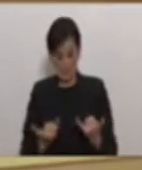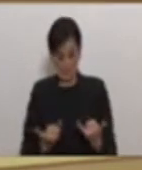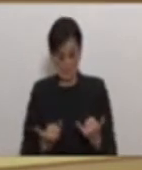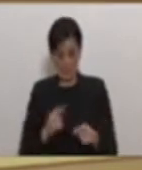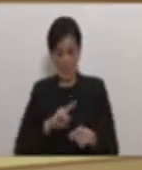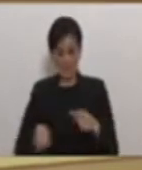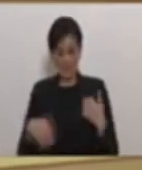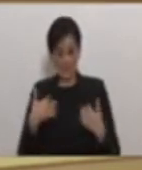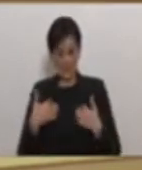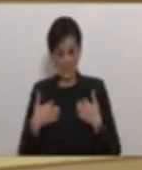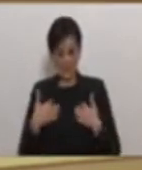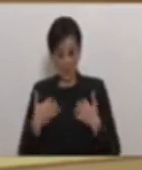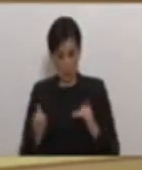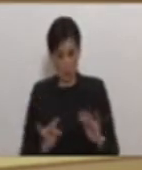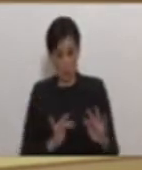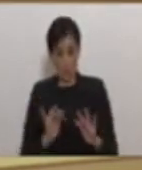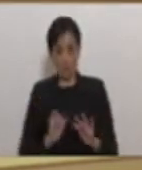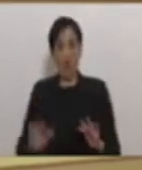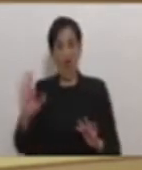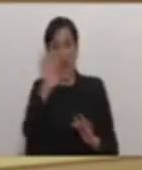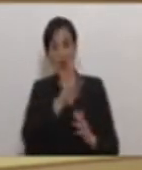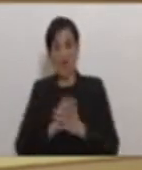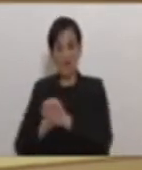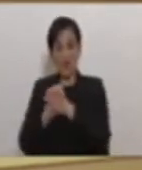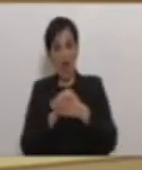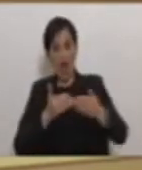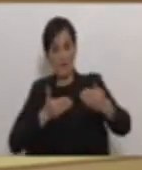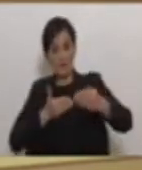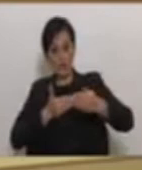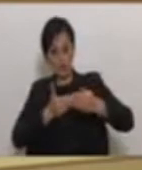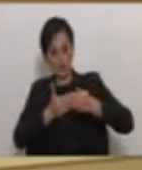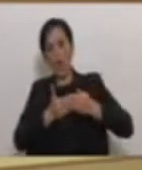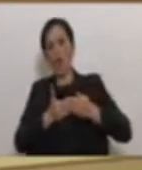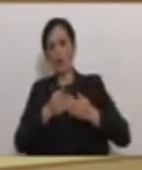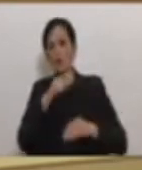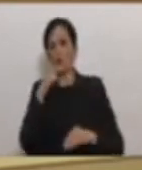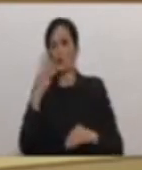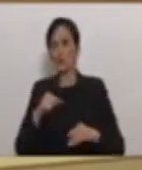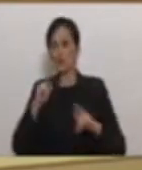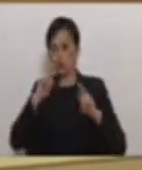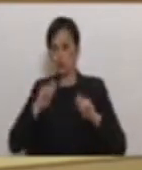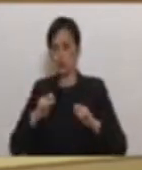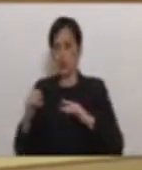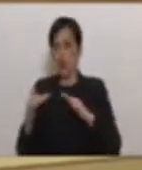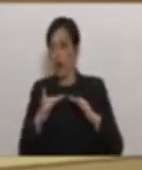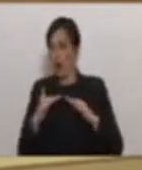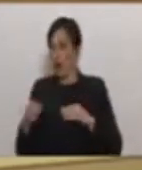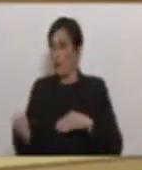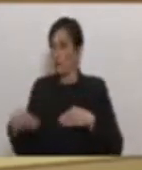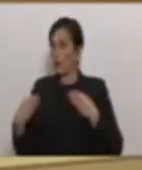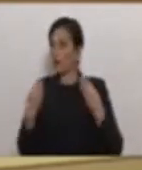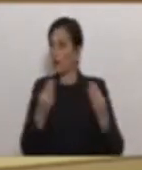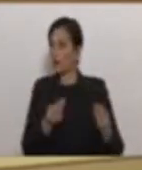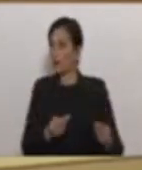დაჩქარებული პროცესი მიდის ევროკავშირთან დაახლოების, ამას ხომ ნამდვილად რუსეთ-უკრაინის ომმა მისცა იმპულსი.